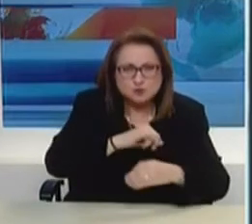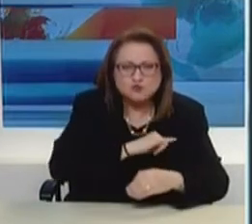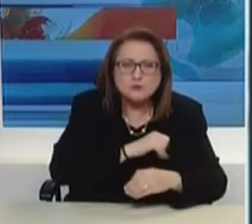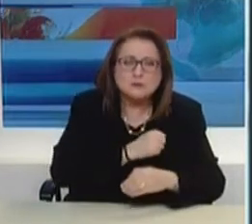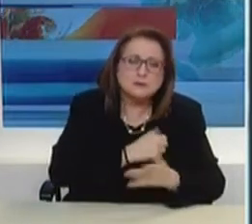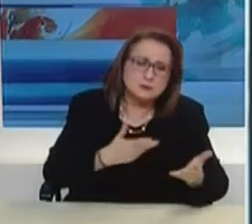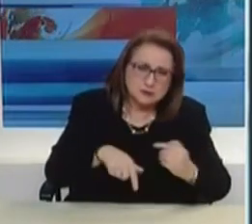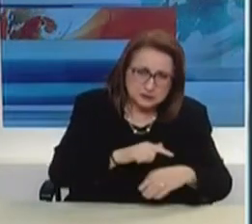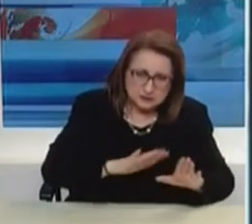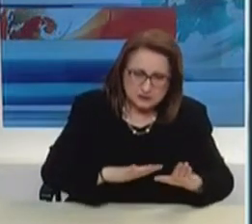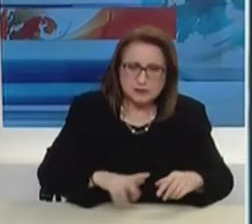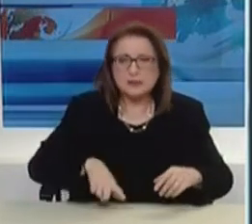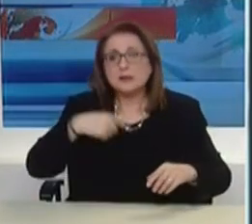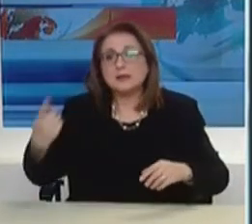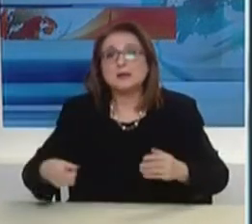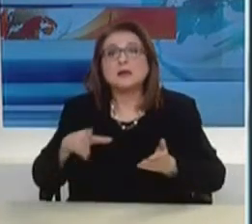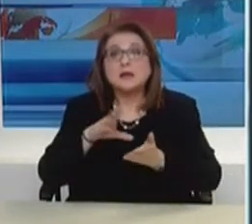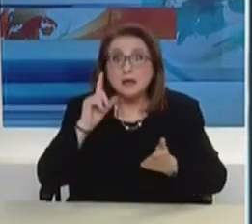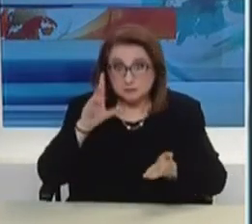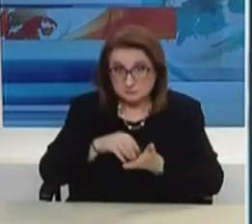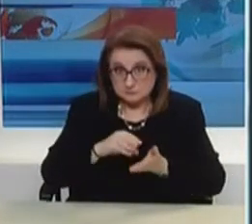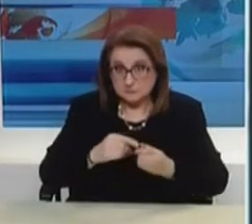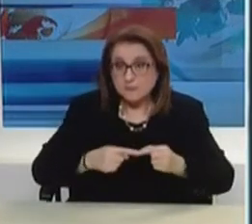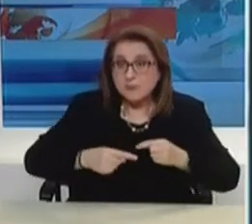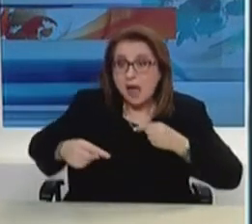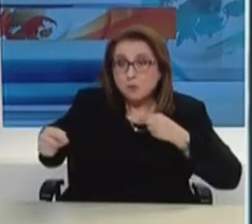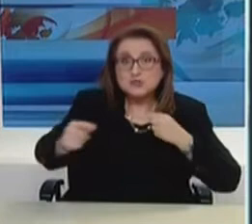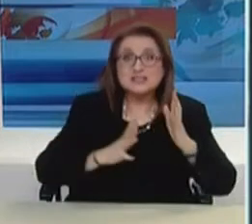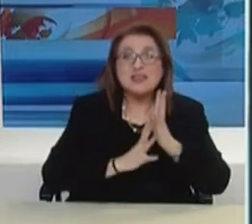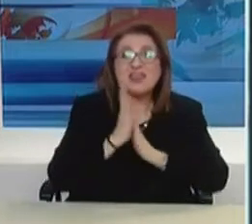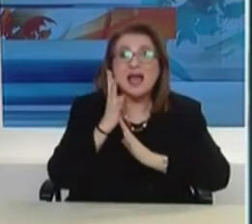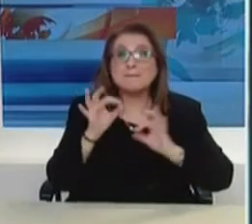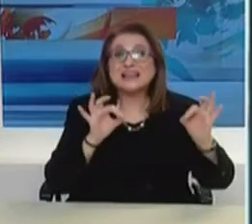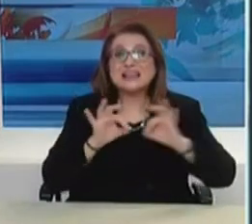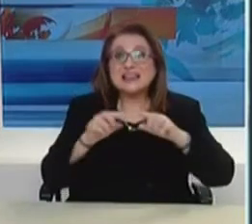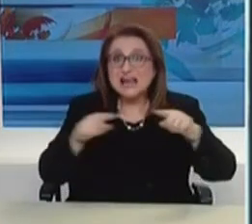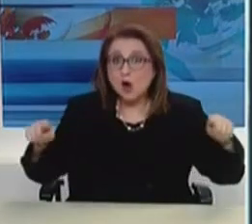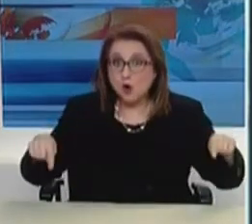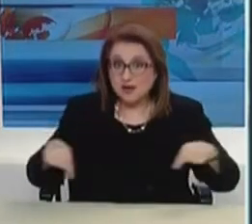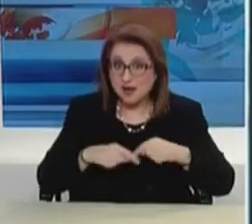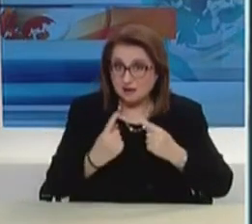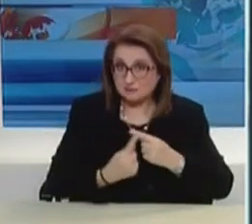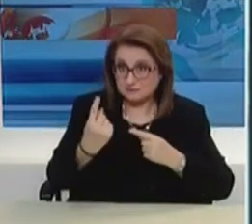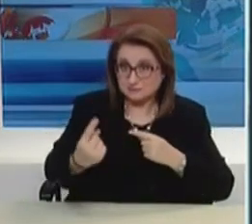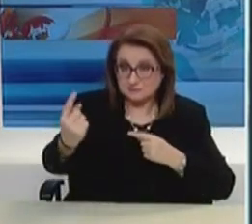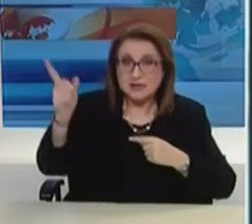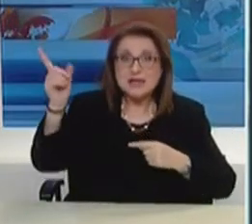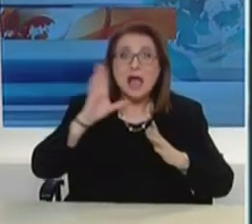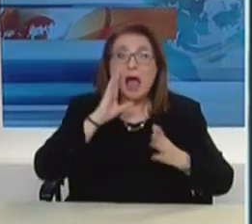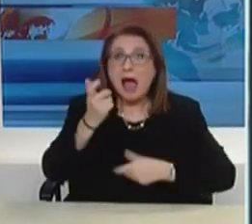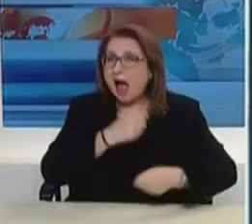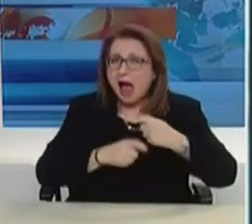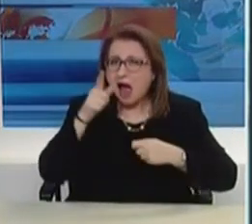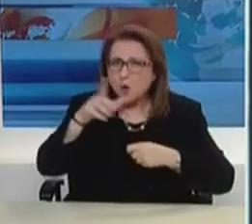ωφέλιμου χώρου, ενώ στις λαϊκές αγορές η απόσταση μεταξύ των πάγκων πρέπει να είναι 10 μέτρα και όλοι οι πάγκοι πρέπει να τοποθετούνται από την ίδια πλευρά του